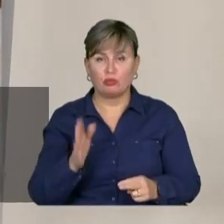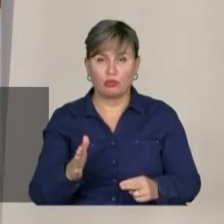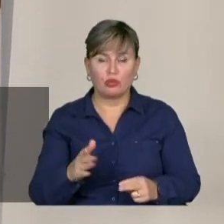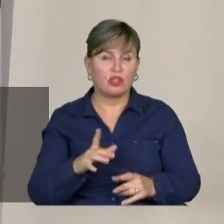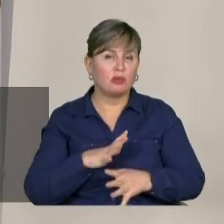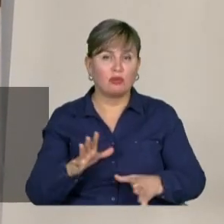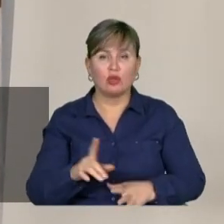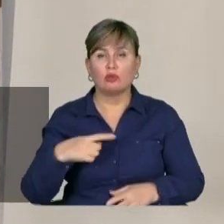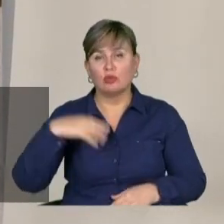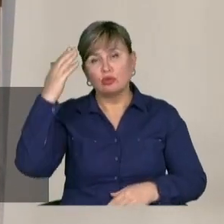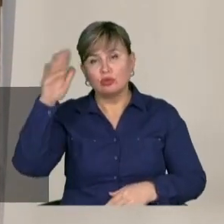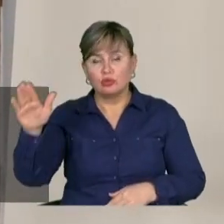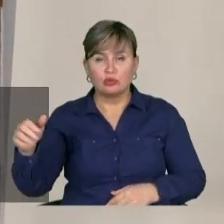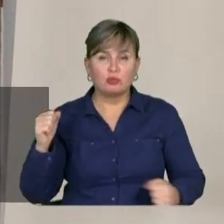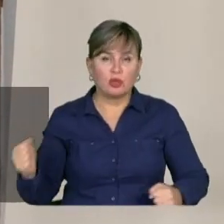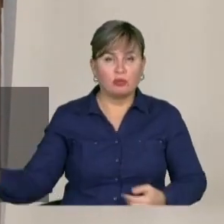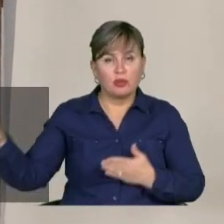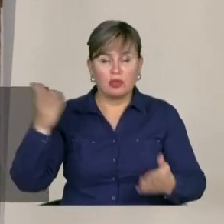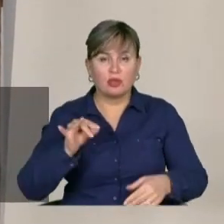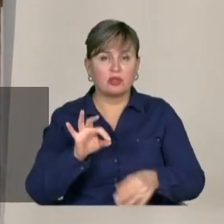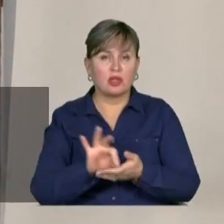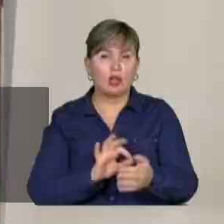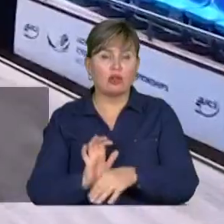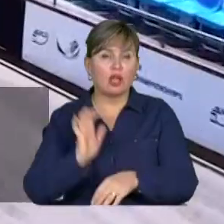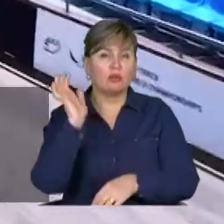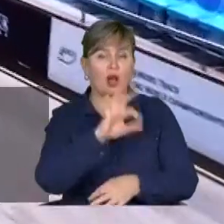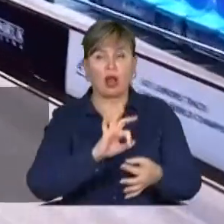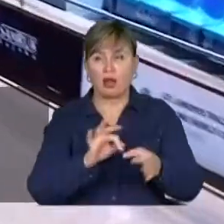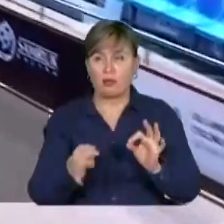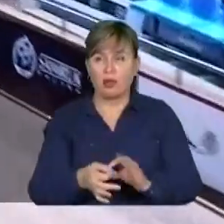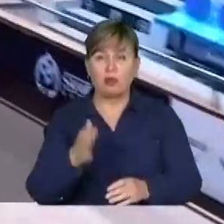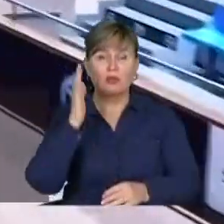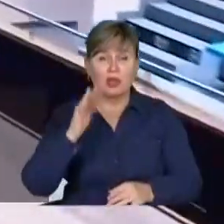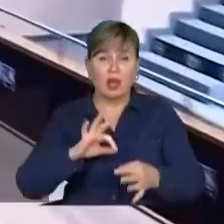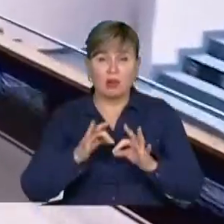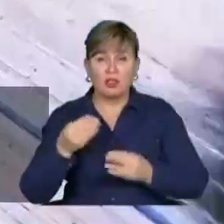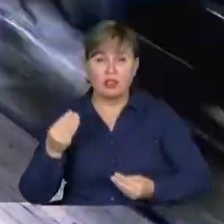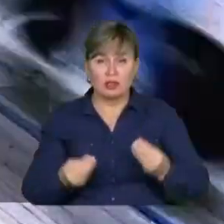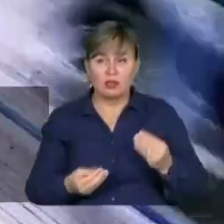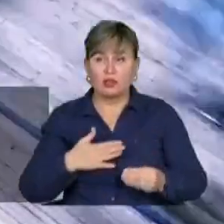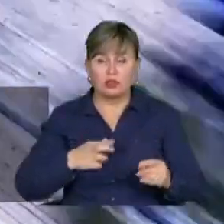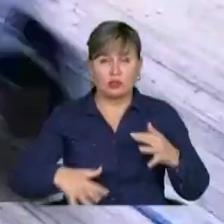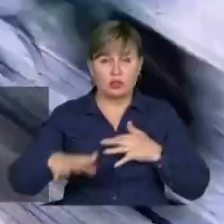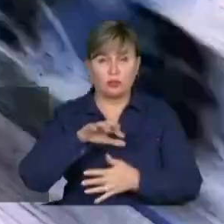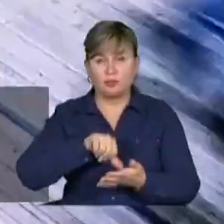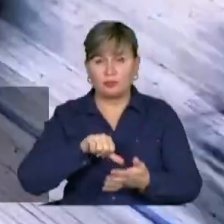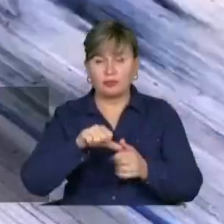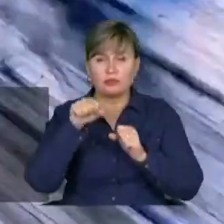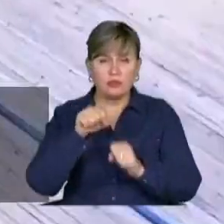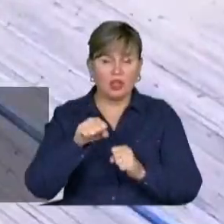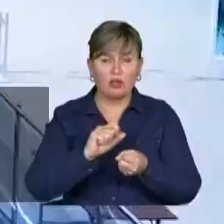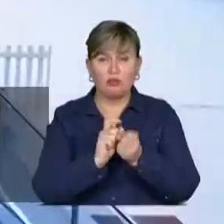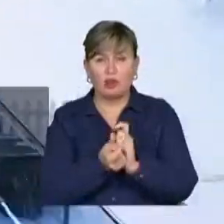мы пригласили со стороны какого-то спортсмена и сразу отправили его на Олимпиаду. На предстоящих Олимпийских играх нашу страну представят боксеры,